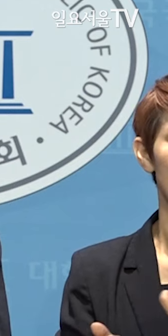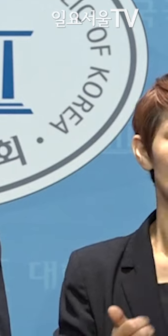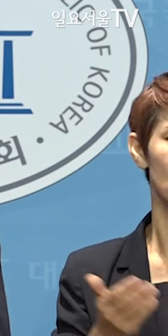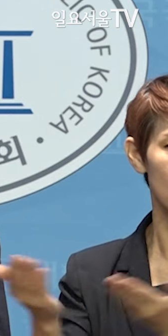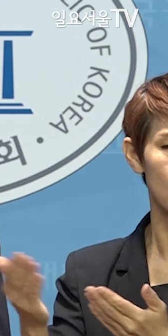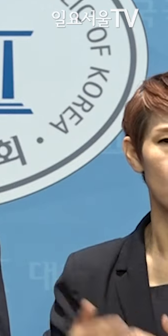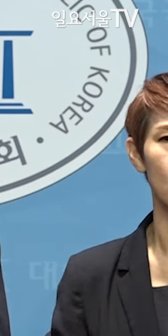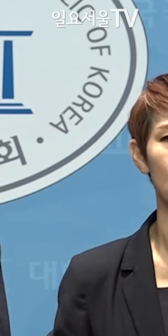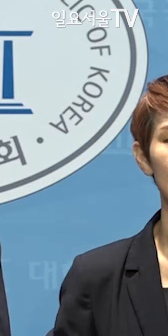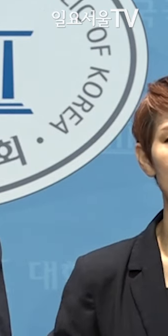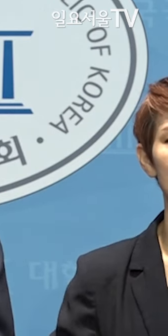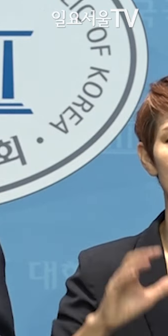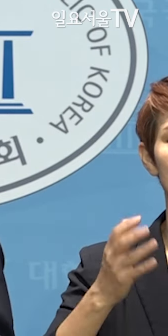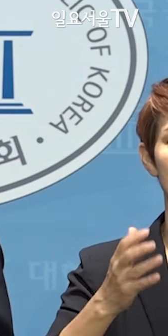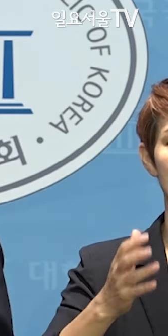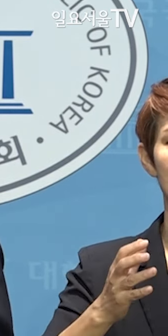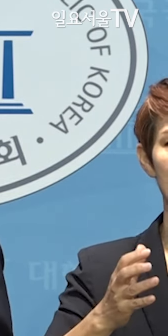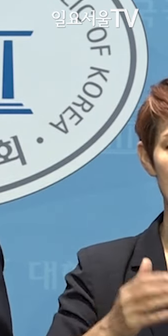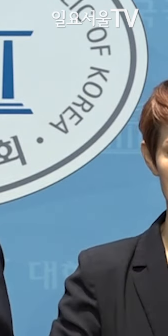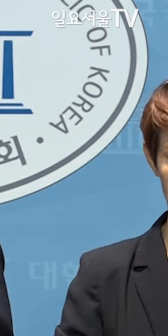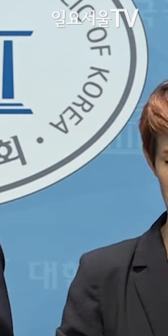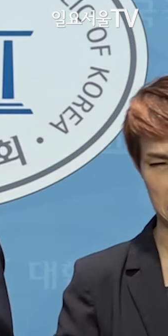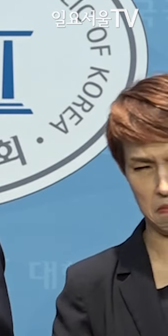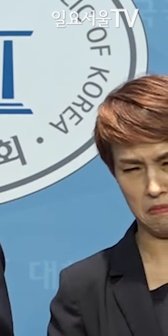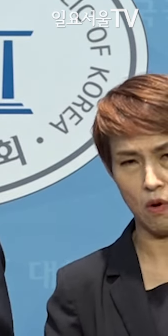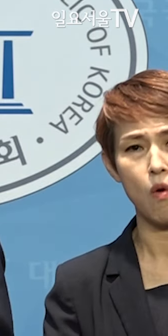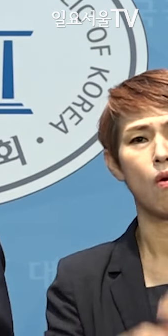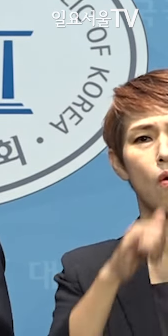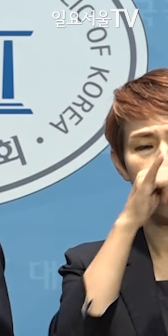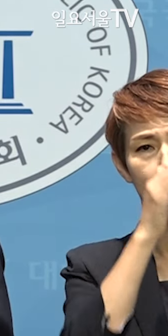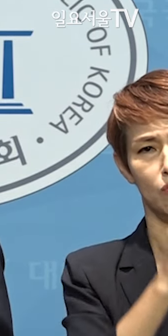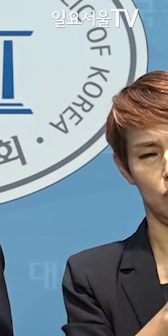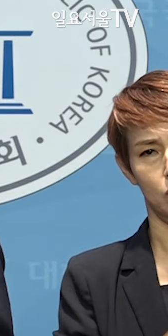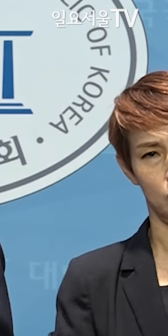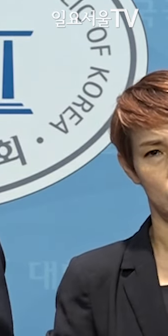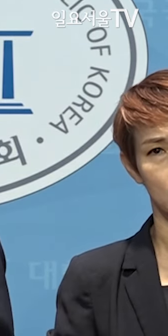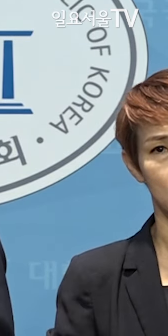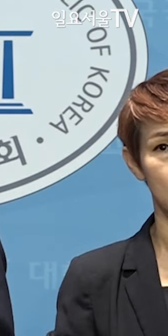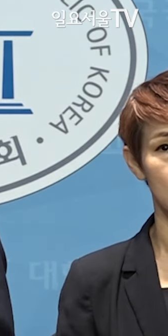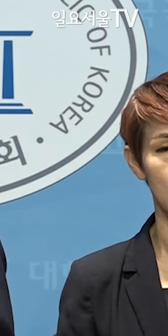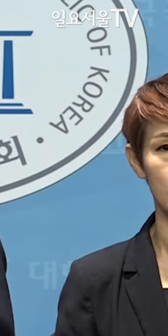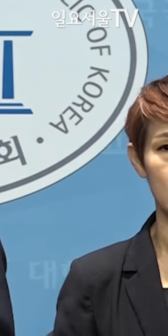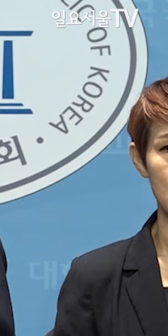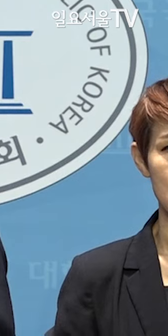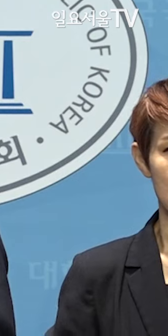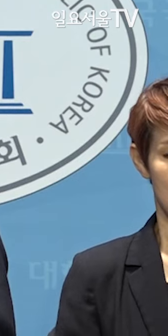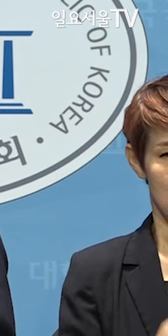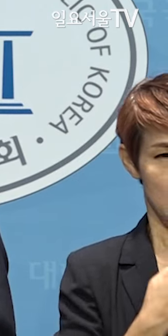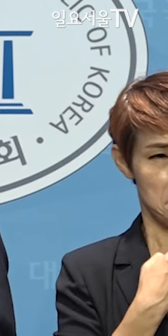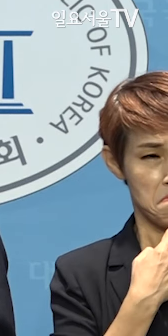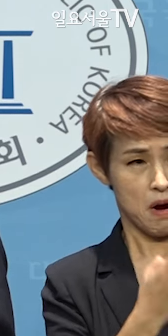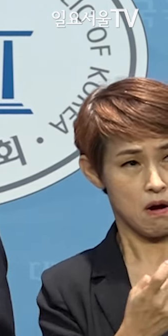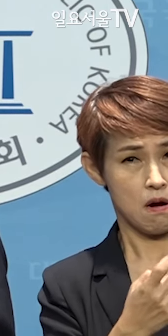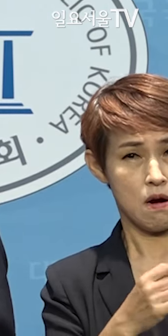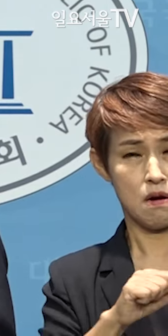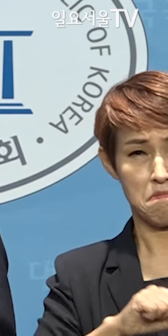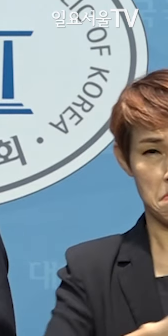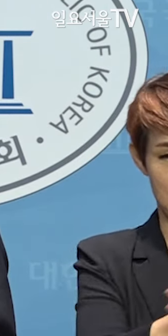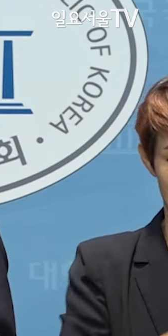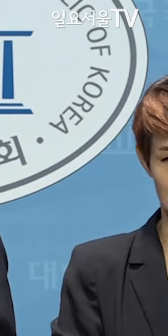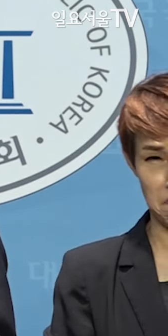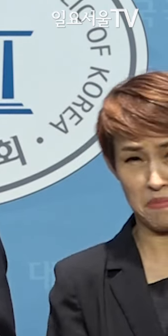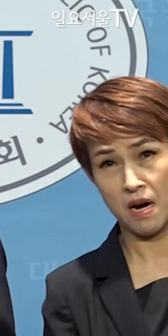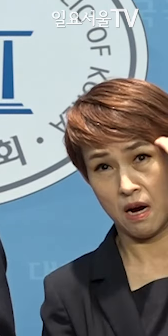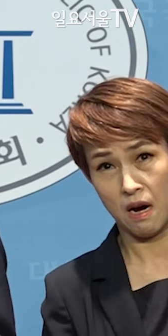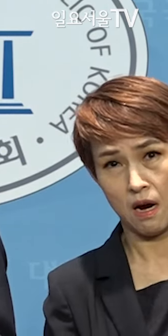헌정 중단 사태를 획책하고 있습니다 우리는 이러한 박과 난동을 합법적인